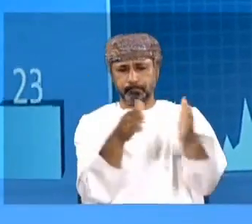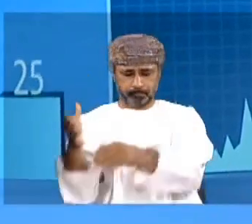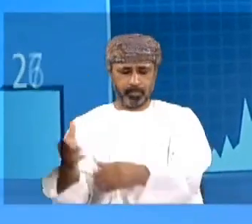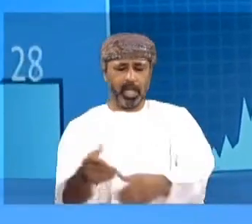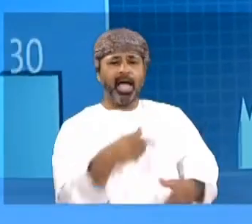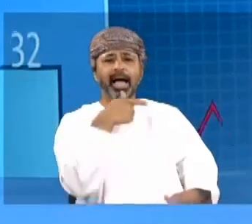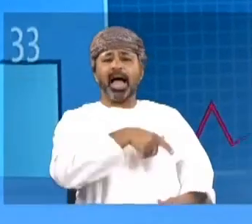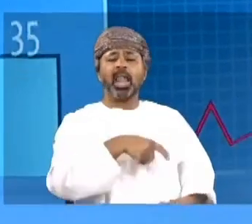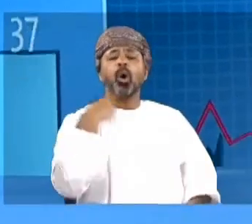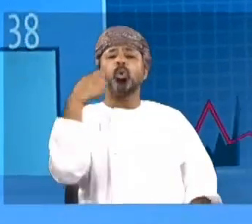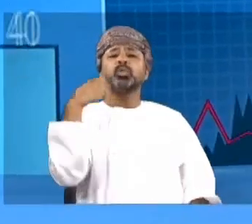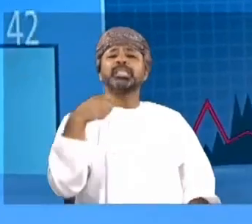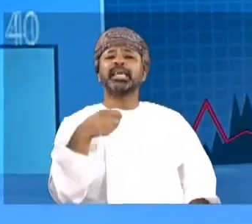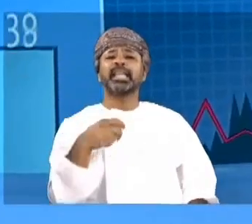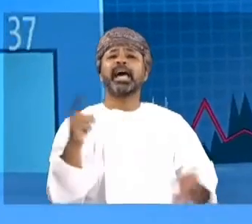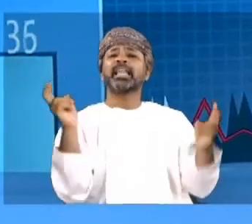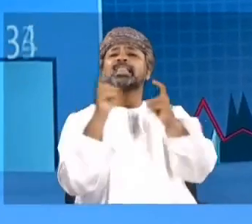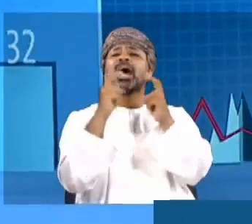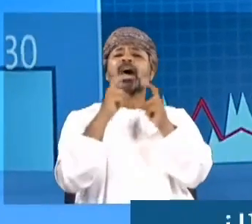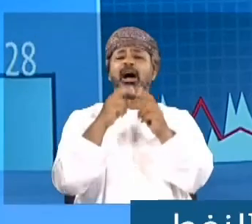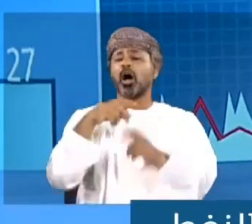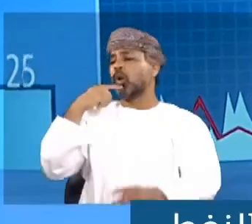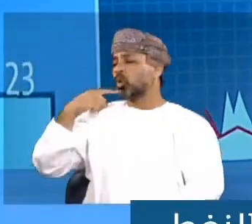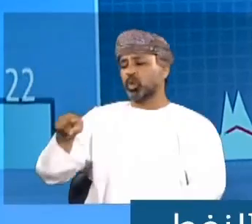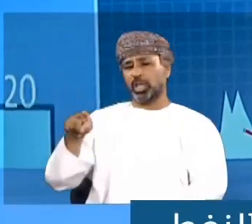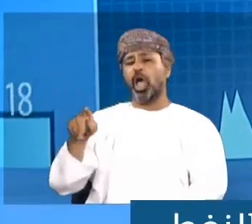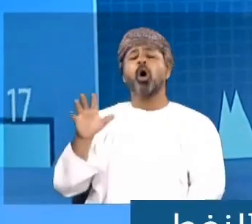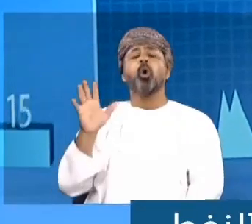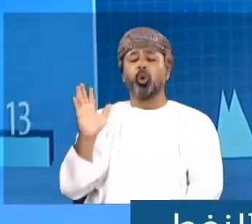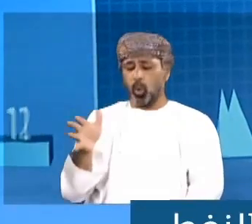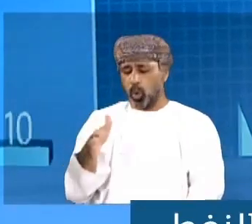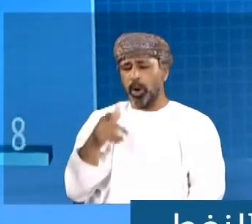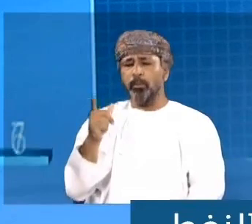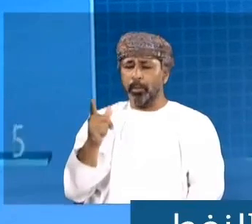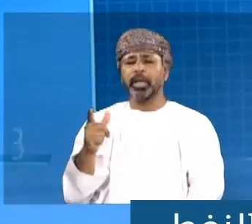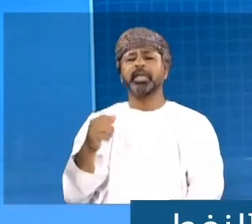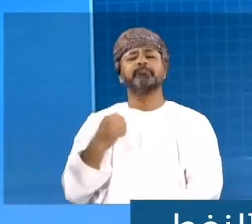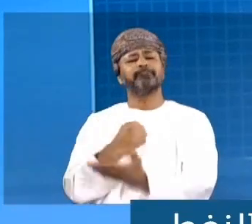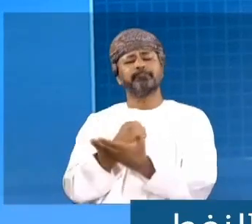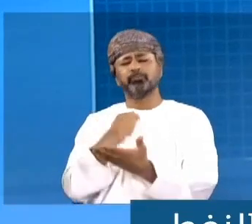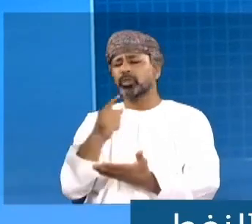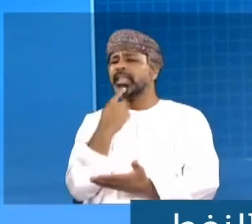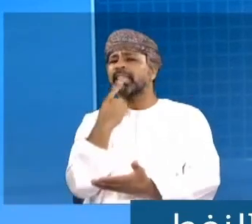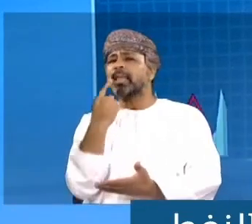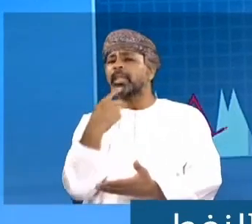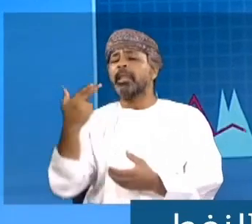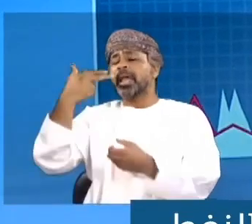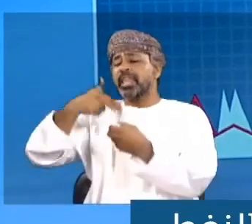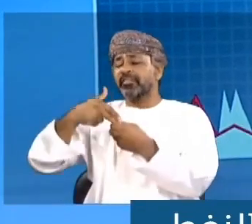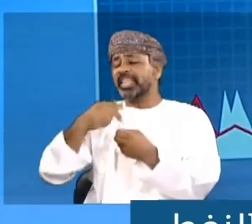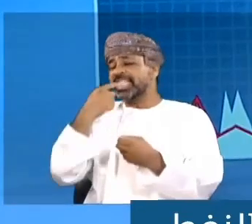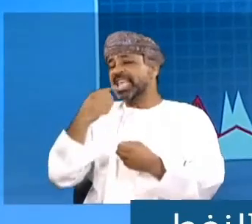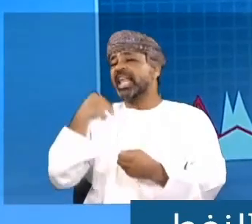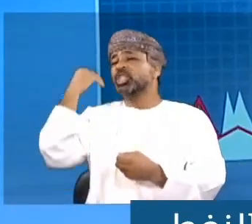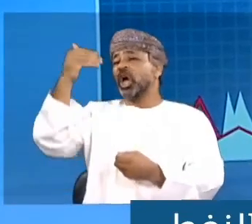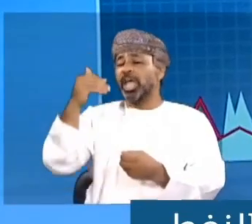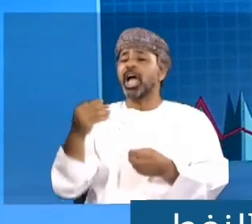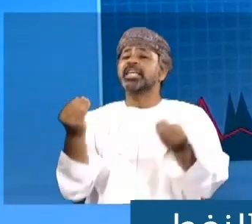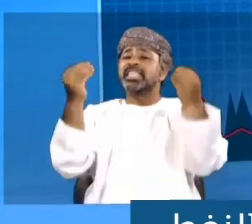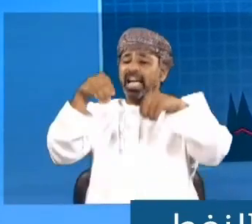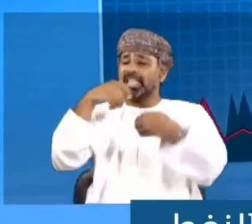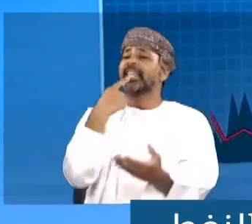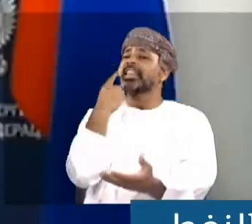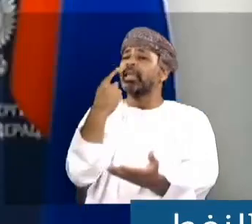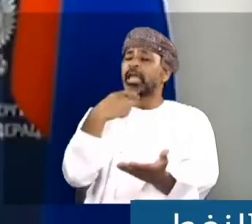قال وزير الطاقة الروسي ألكسندر نوفاك إنه يتوقع تعافيا كاملا للطلب على النفط بداية العام المقبل. وزير